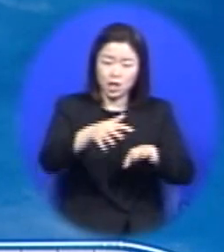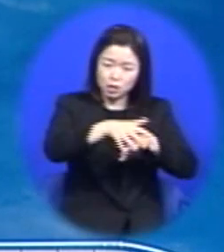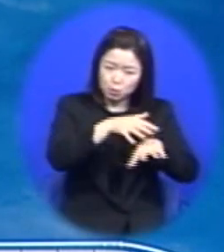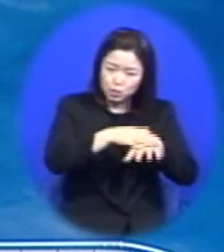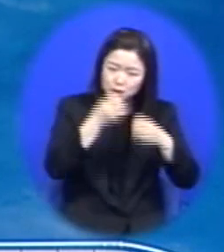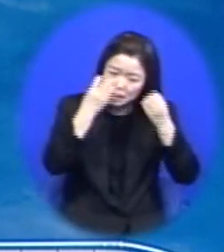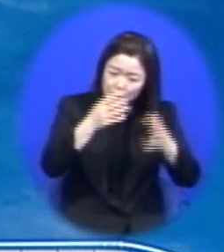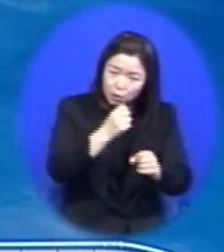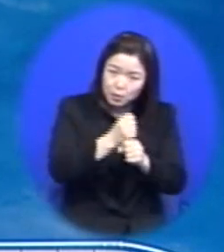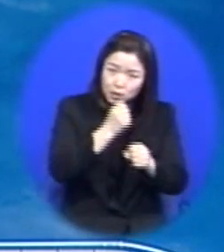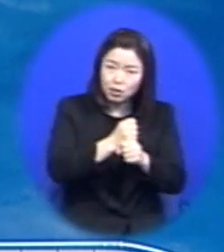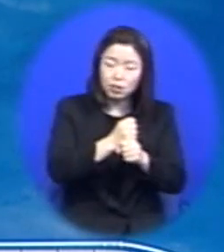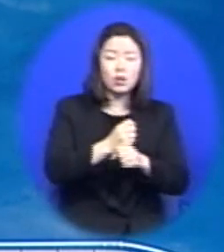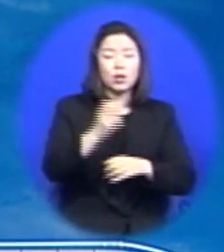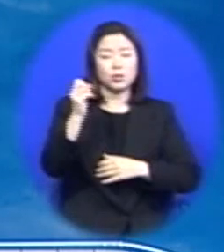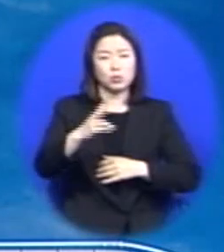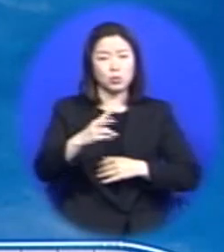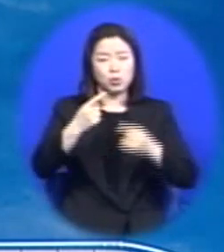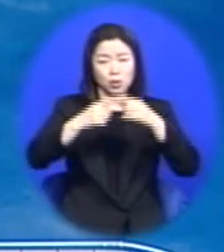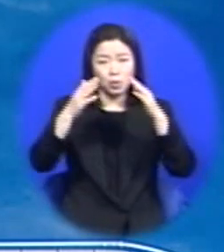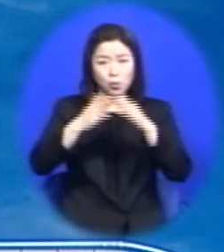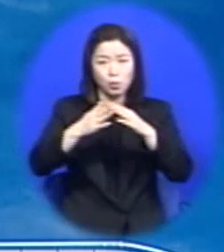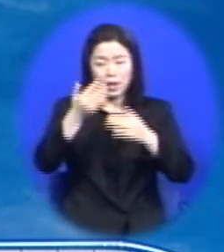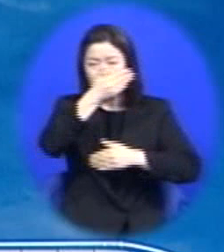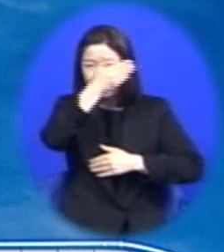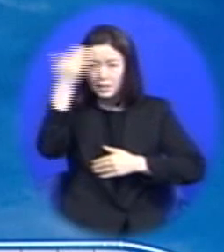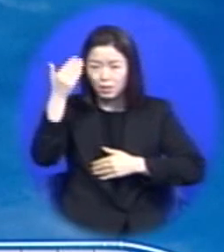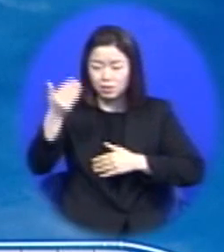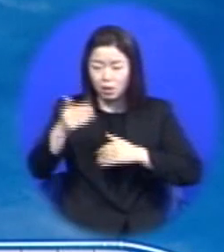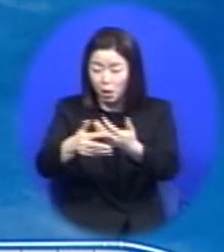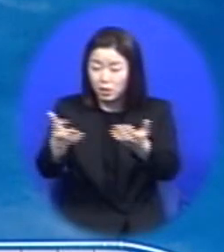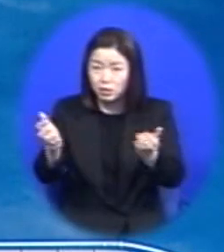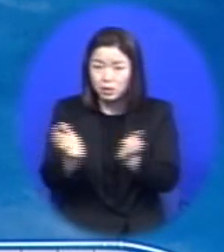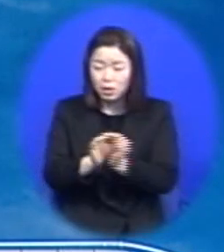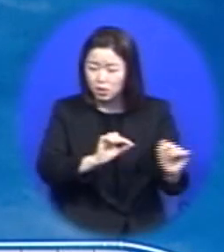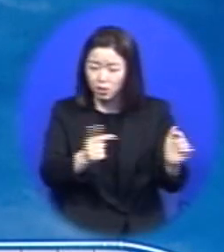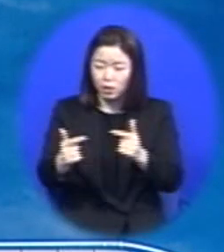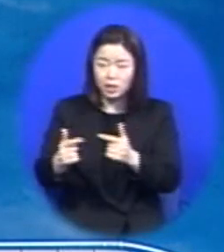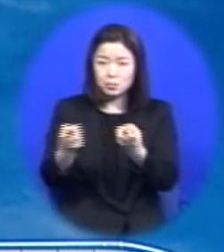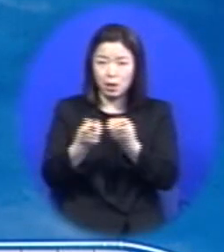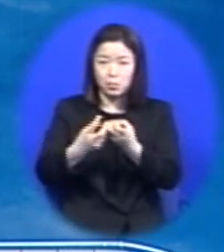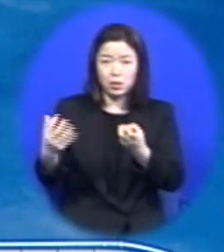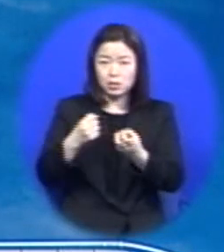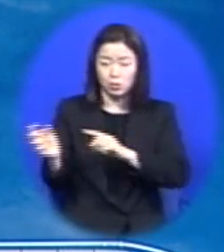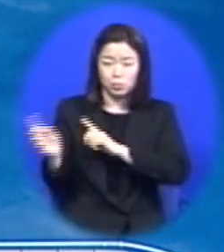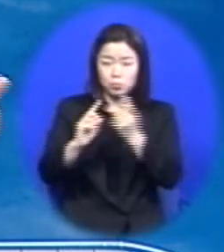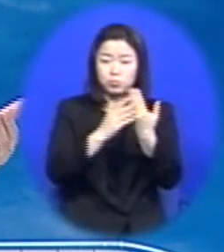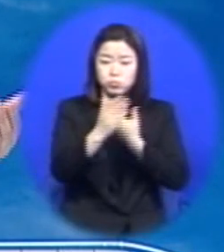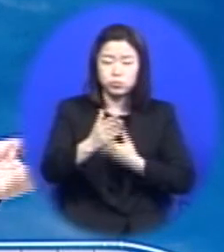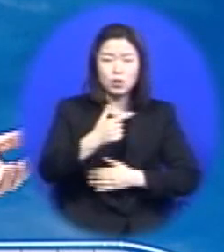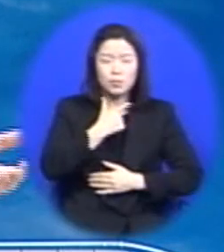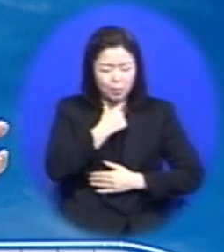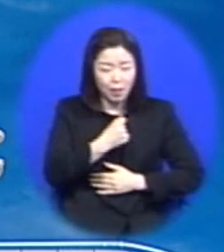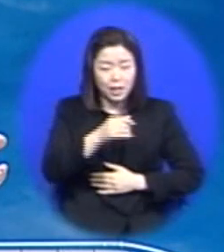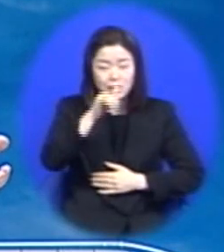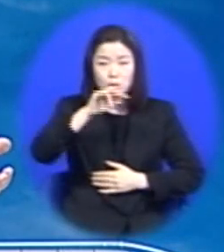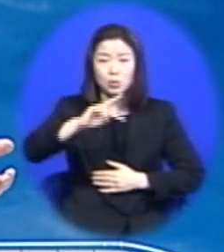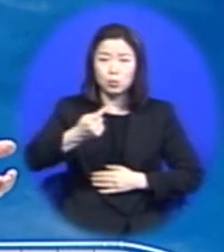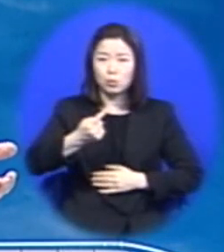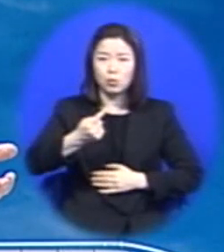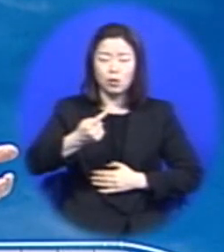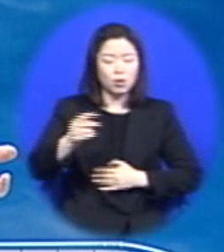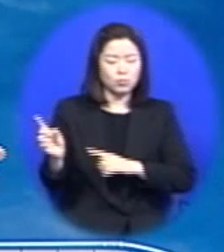짜보고 교회를 청년대학부를 여러 가지 방법으로 부흥시켜 보려고 해도 별로 부흥이 안 되는